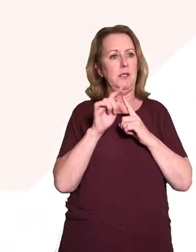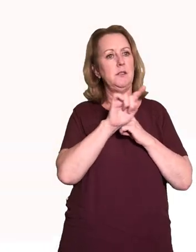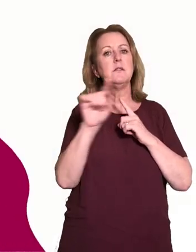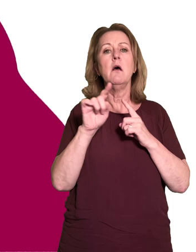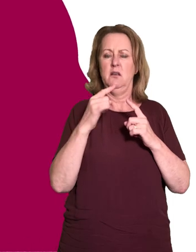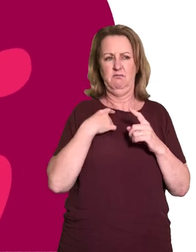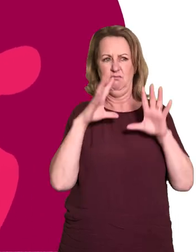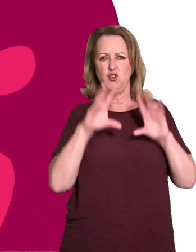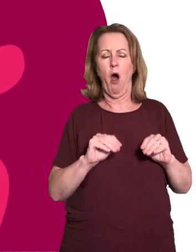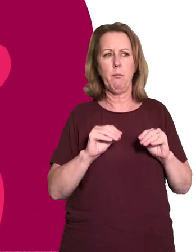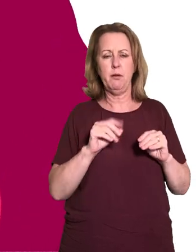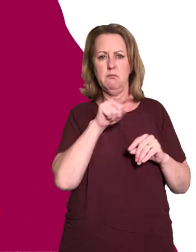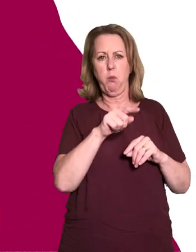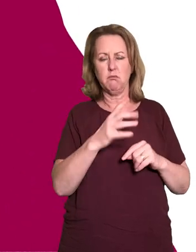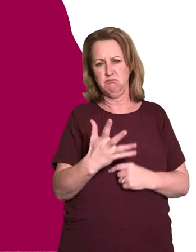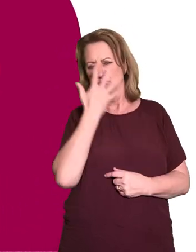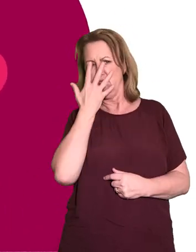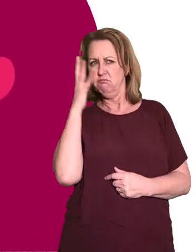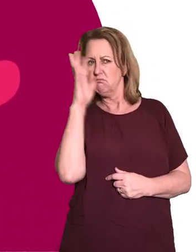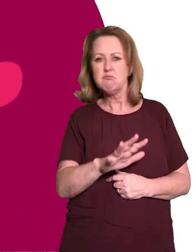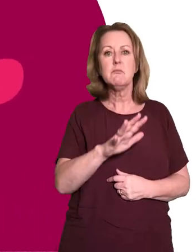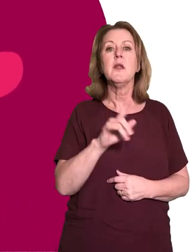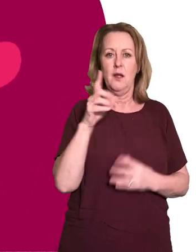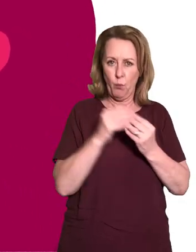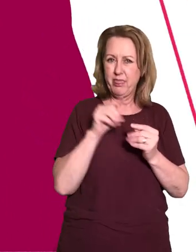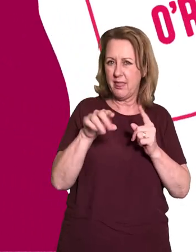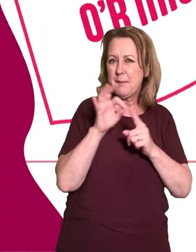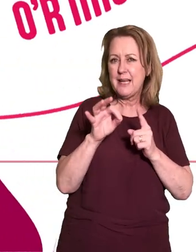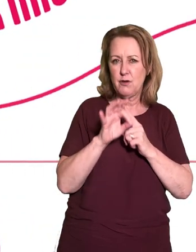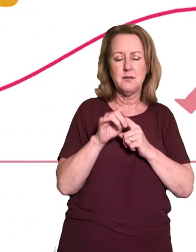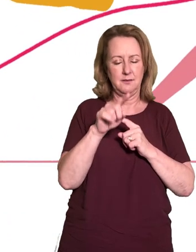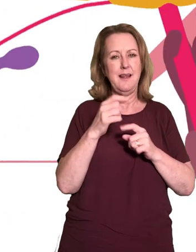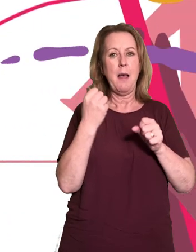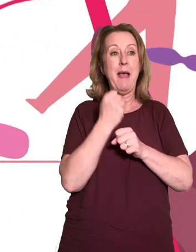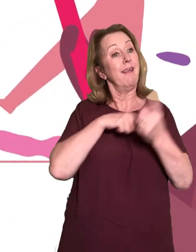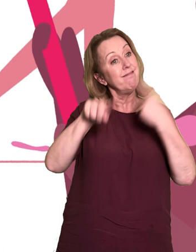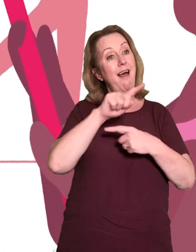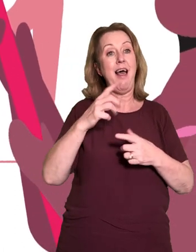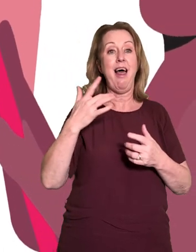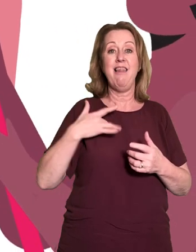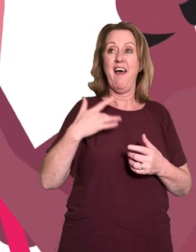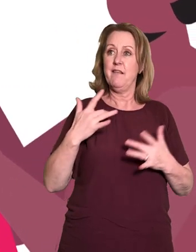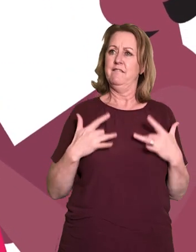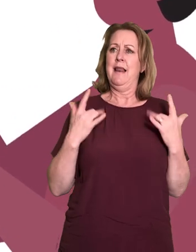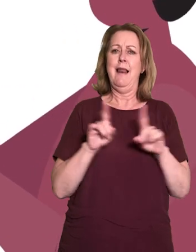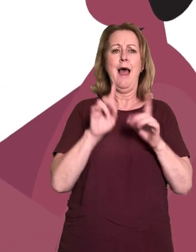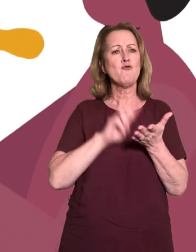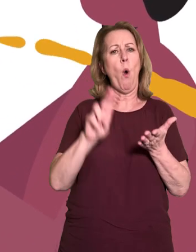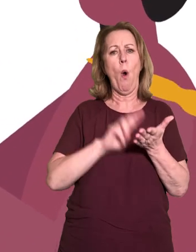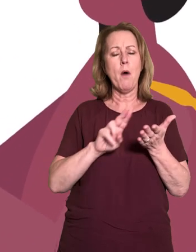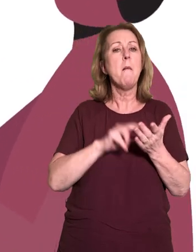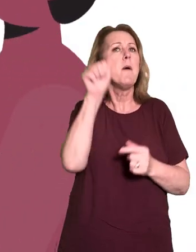sicrhau urddas mislif yng Nghymru. Rydym eisiau cael gwared ar unrhyw stigma a chywilydd o'r mislif. Normaleiddio profiadau